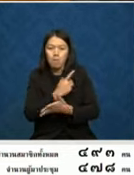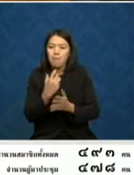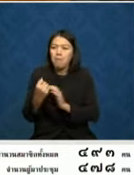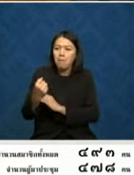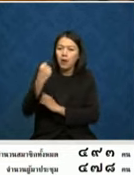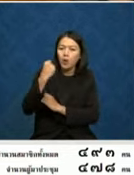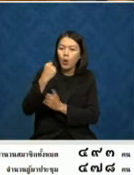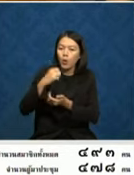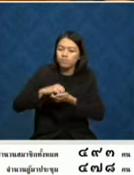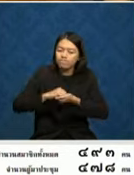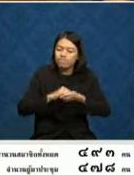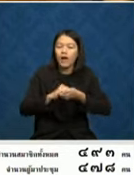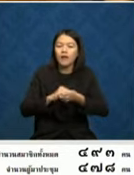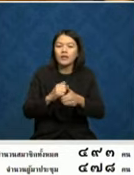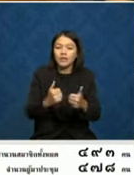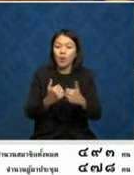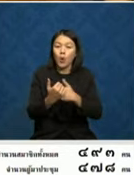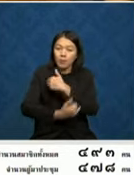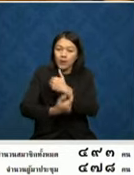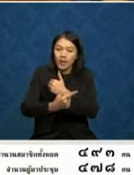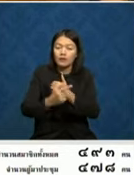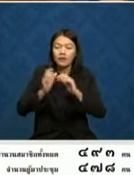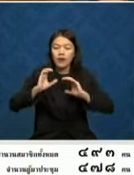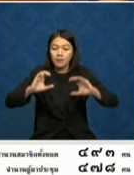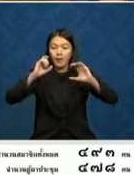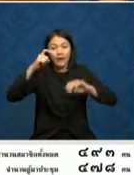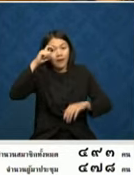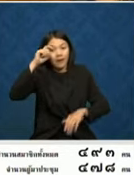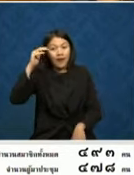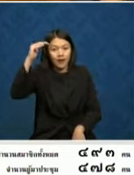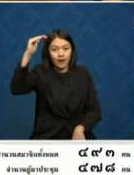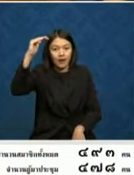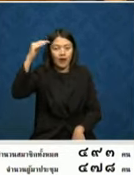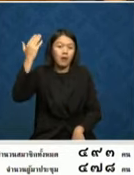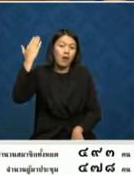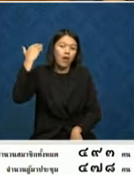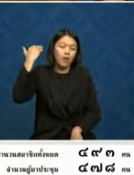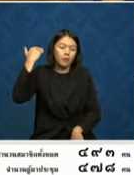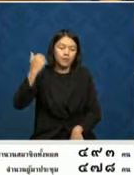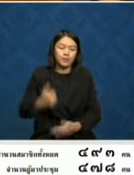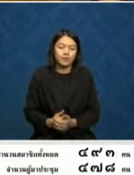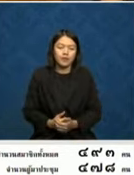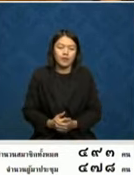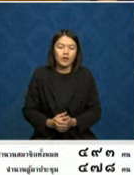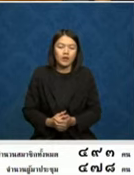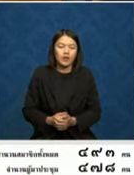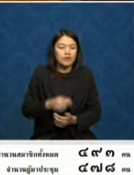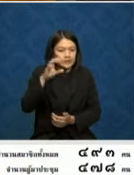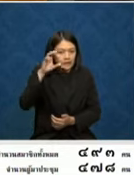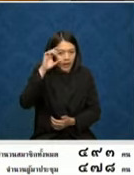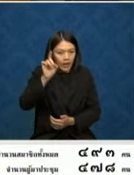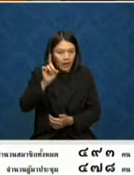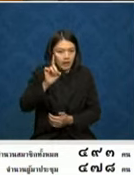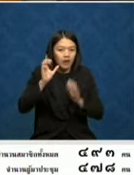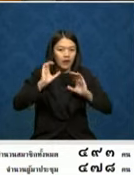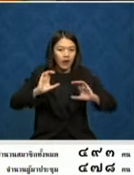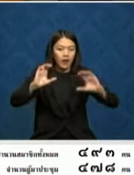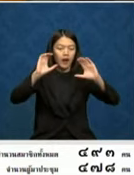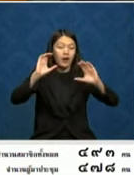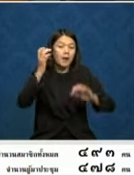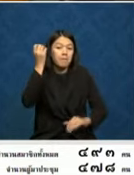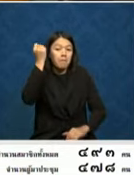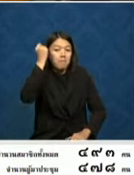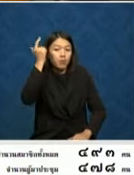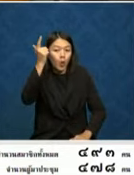งด้านความสัมพันธ์ระหว่างประเทศในรัฐบาลท่านเศรษฐาทวีสินที่ผ่านมาและผมเชื่อมั่นว่าจะเป็นในรัฐบาลของคุณแพทองธ